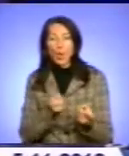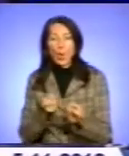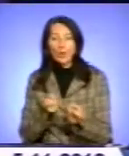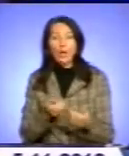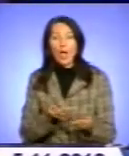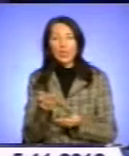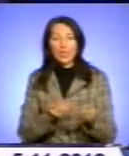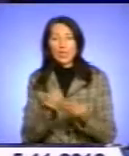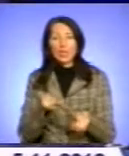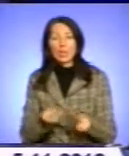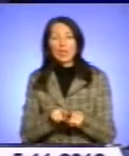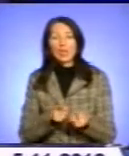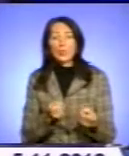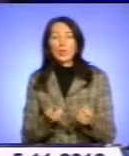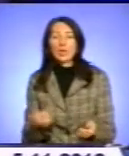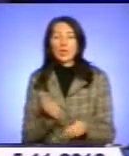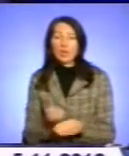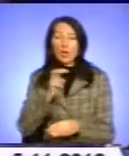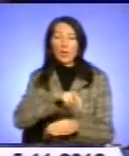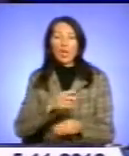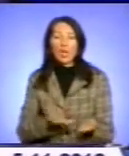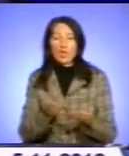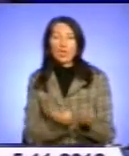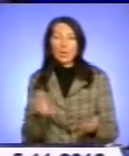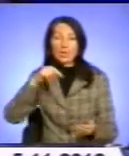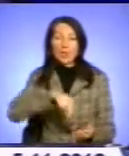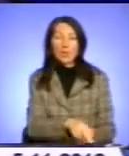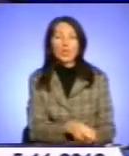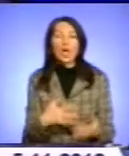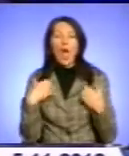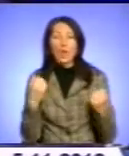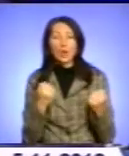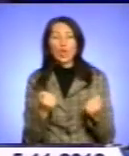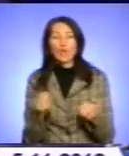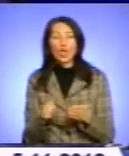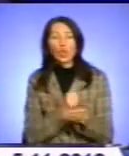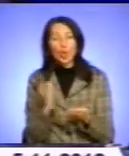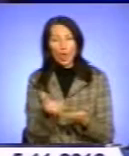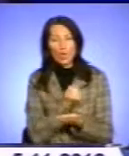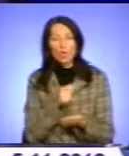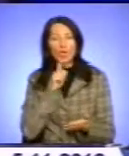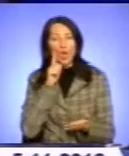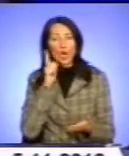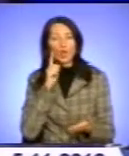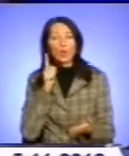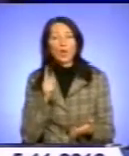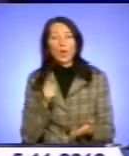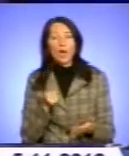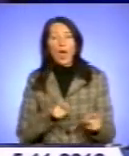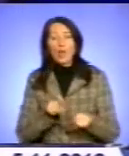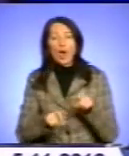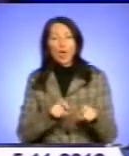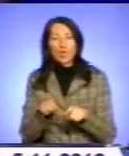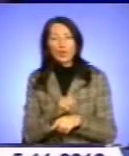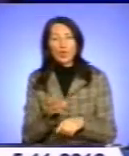здійснювали стрибки на лижах з трампліна. Спортивні досягнення юних легкоатлетів Тернопільщини. Успішно